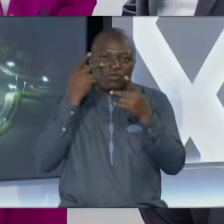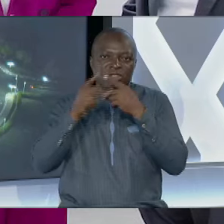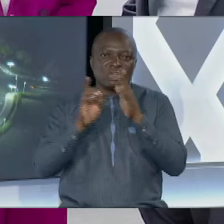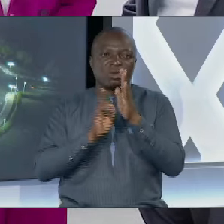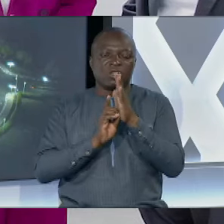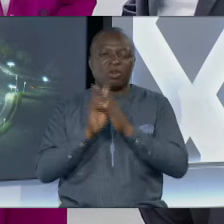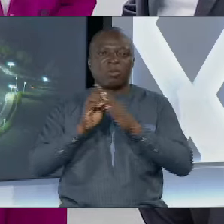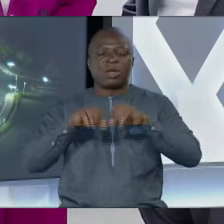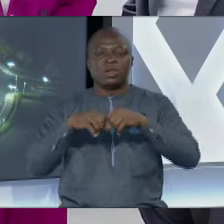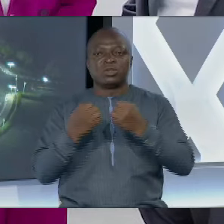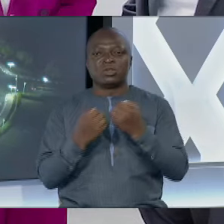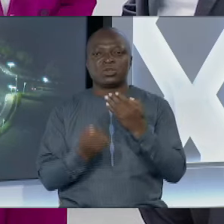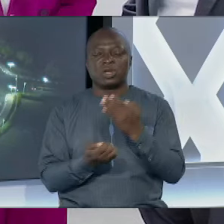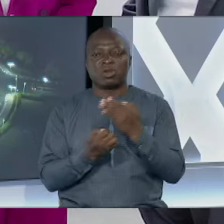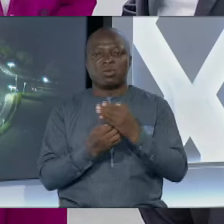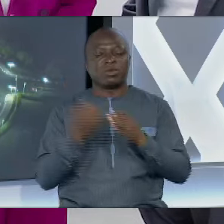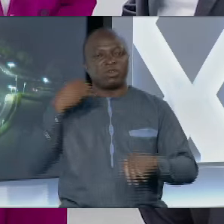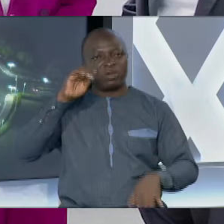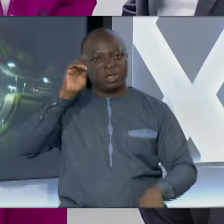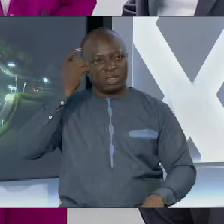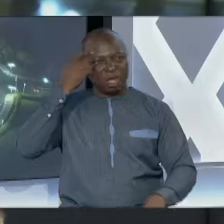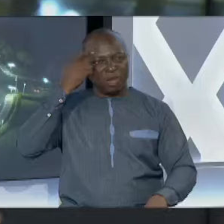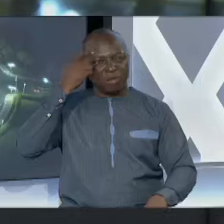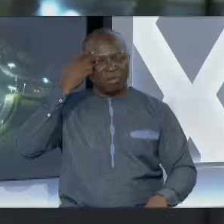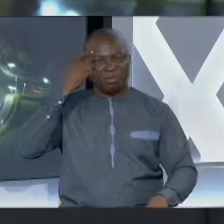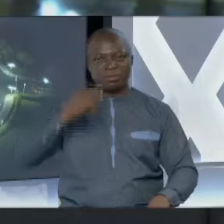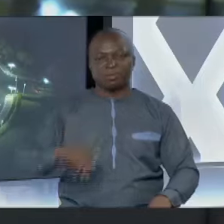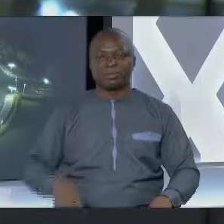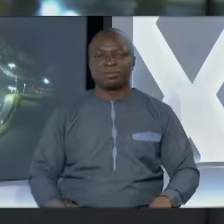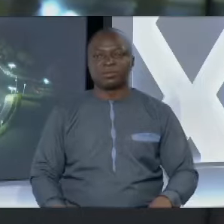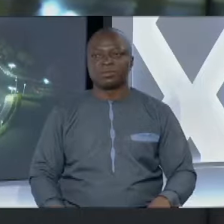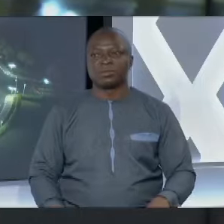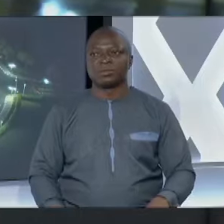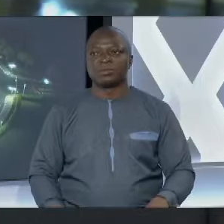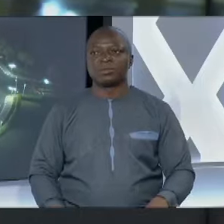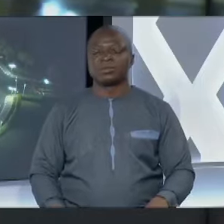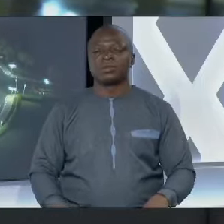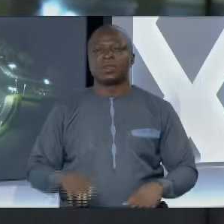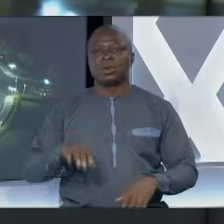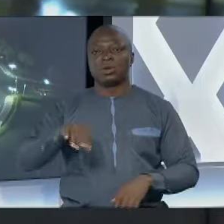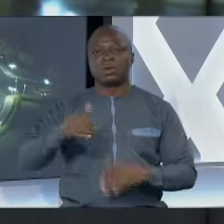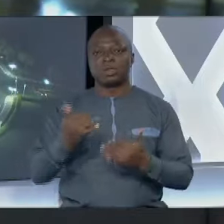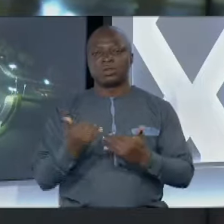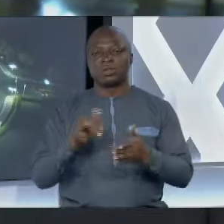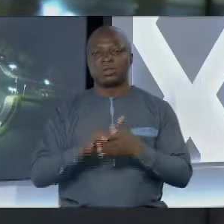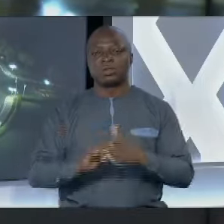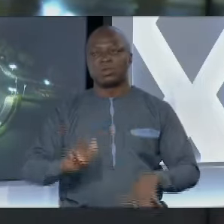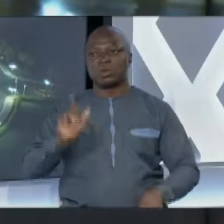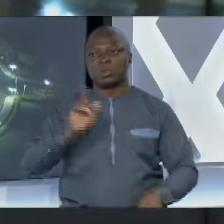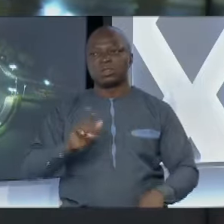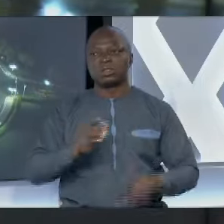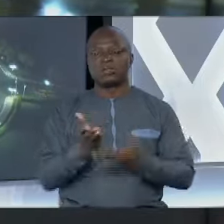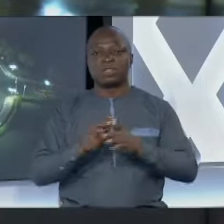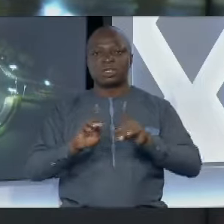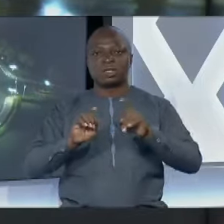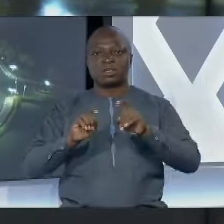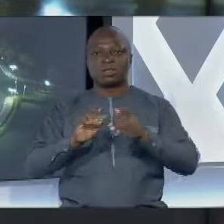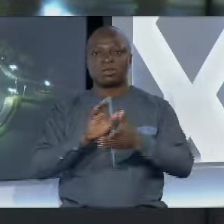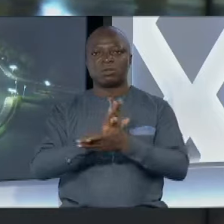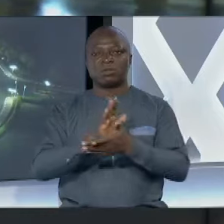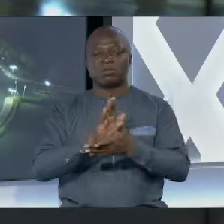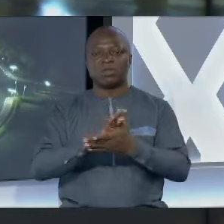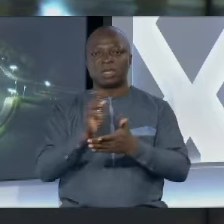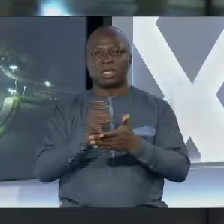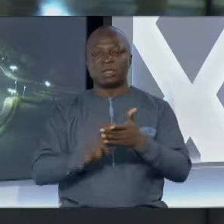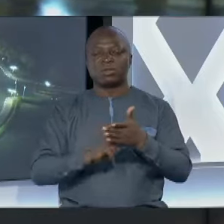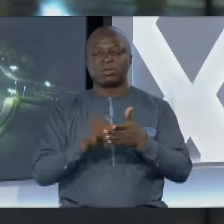développement socio-économique du chef de l'État. L'autre actualité ce lundi, ce sont les épreuves écrites du